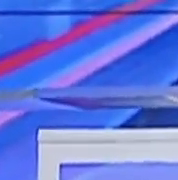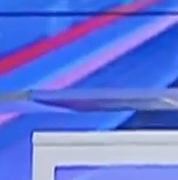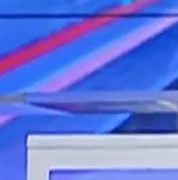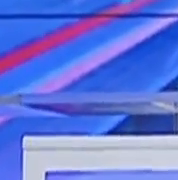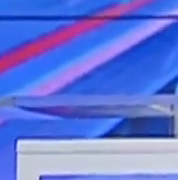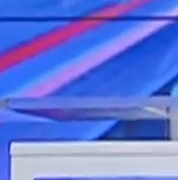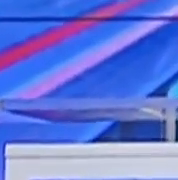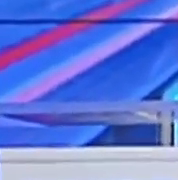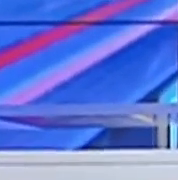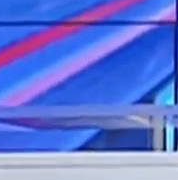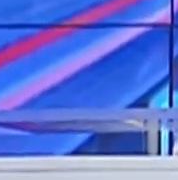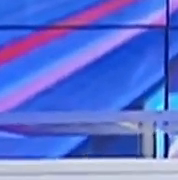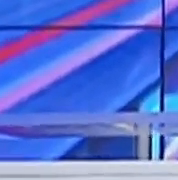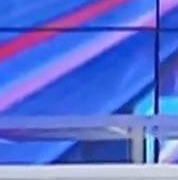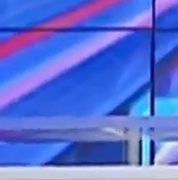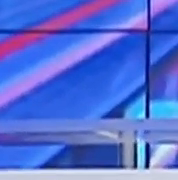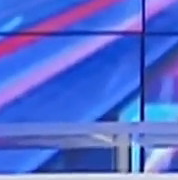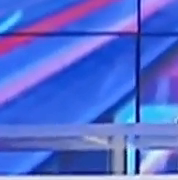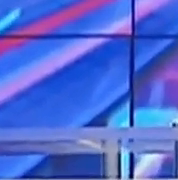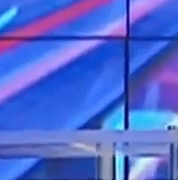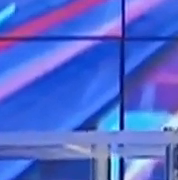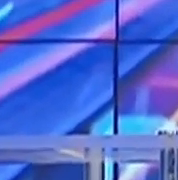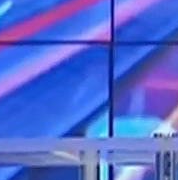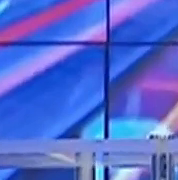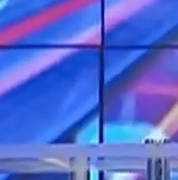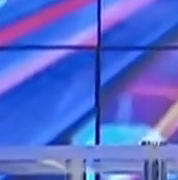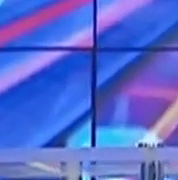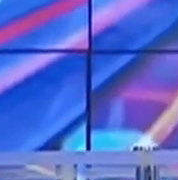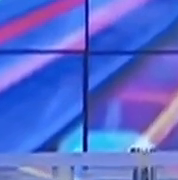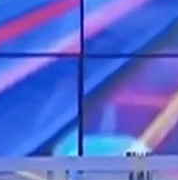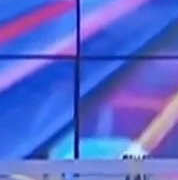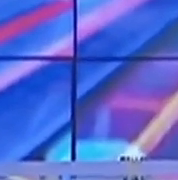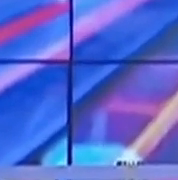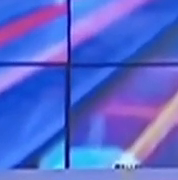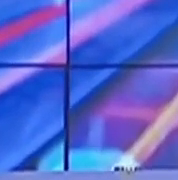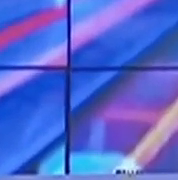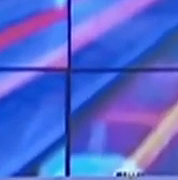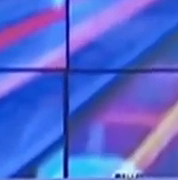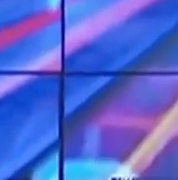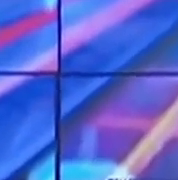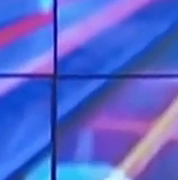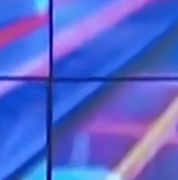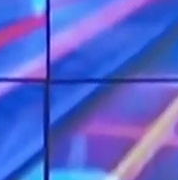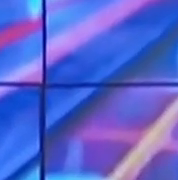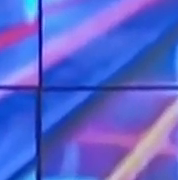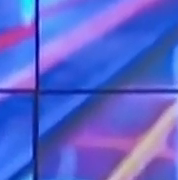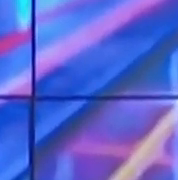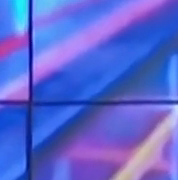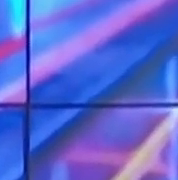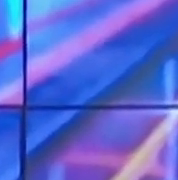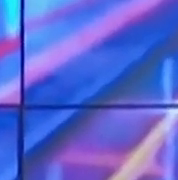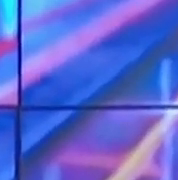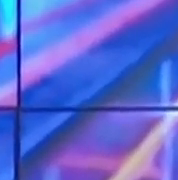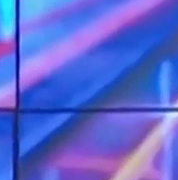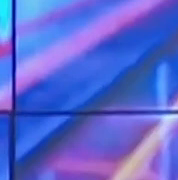مشاهدينا الكرام مشاهدي القناه الوطنيه الاولى مرحبا بكم اه طبعا في برنامج مع الناس ما